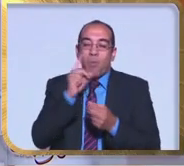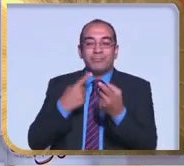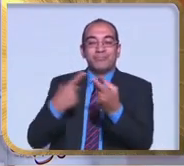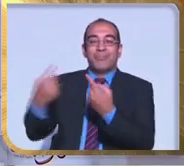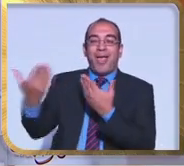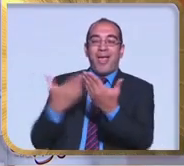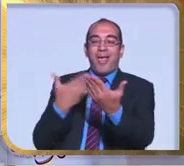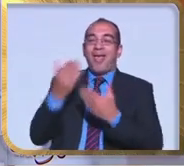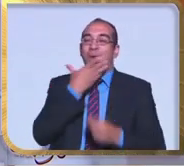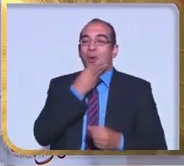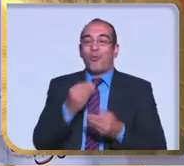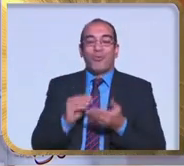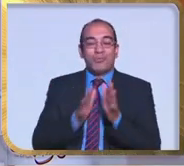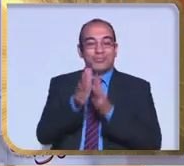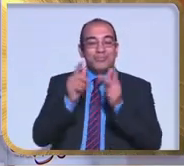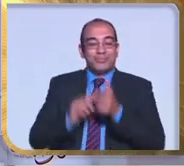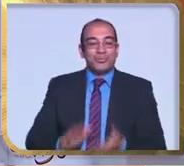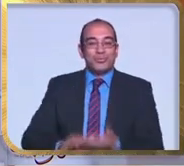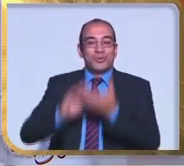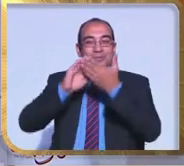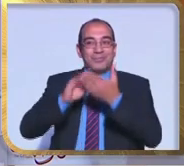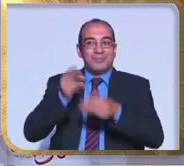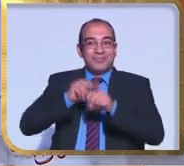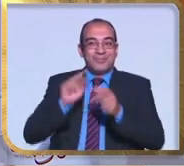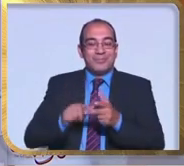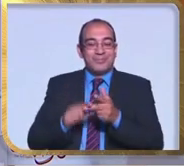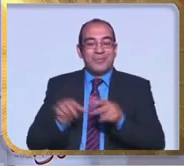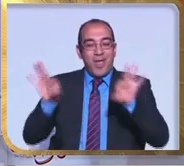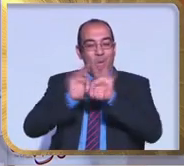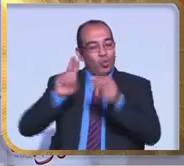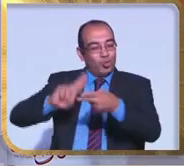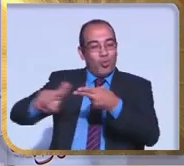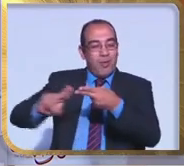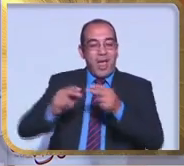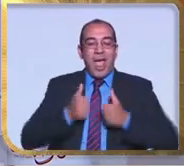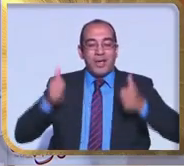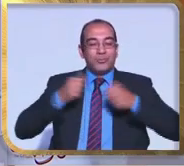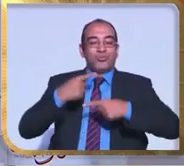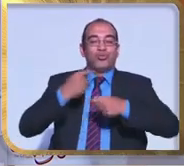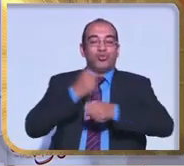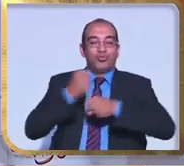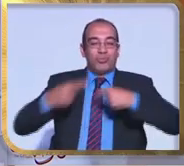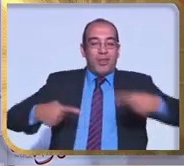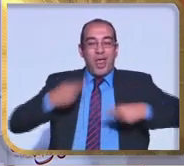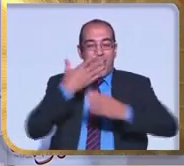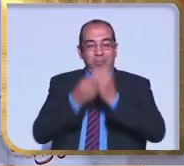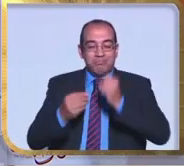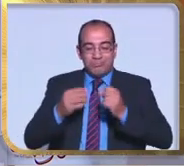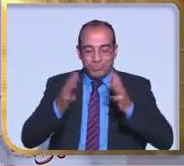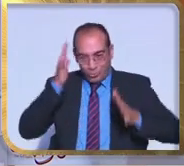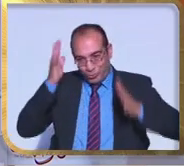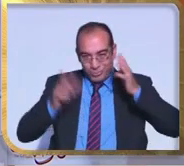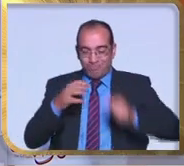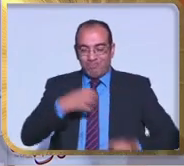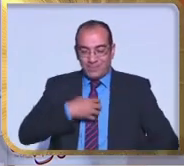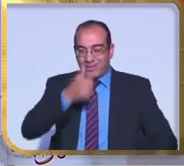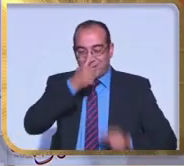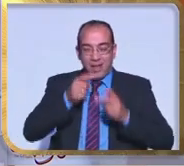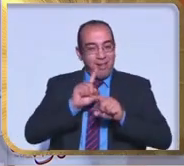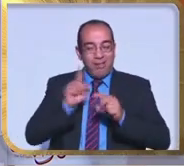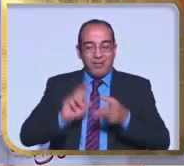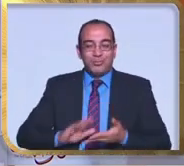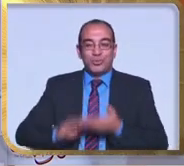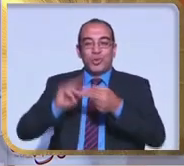بطريقة كويسة قدر طاقتك عشان الحياة تمشي، وابنك ما يبقاش فيه ضغوط عليه من جانب